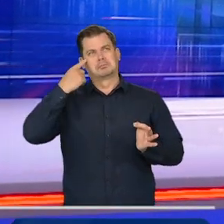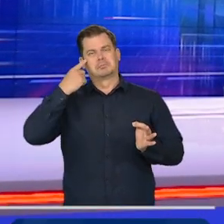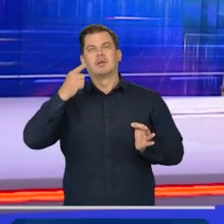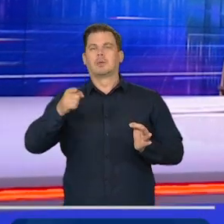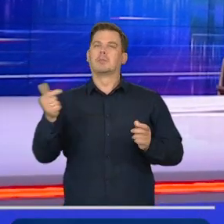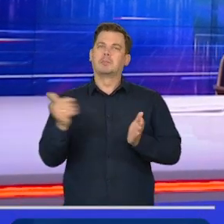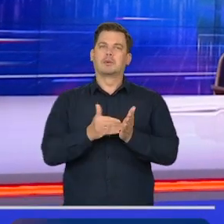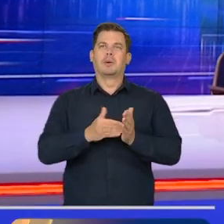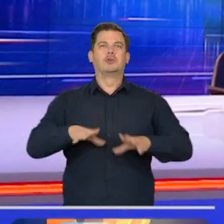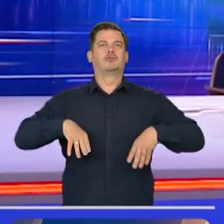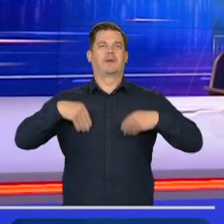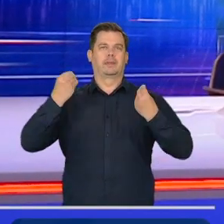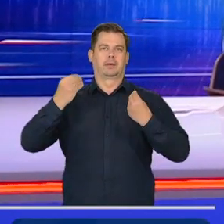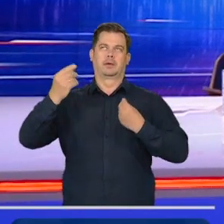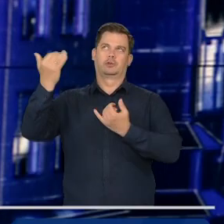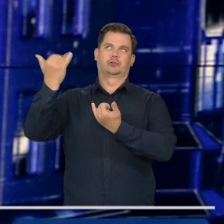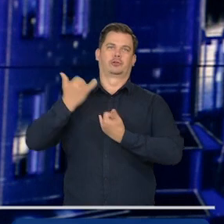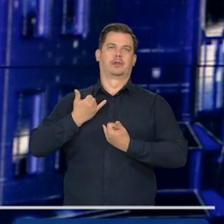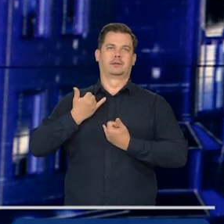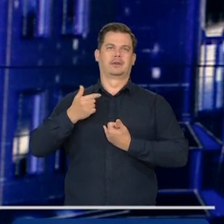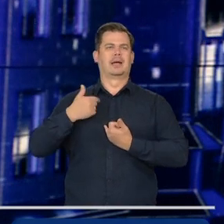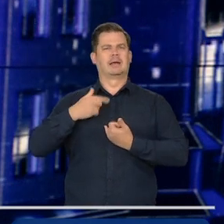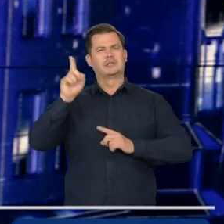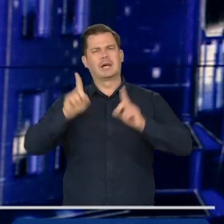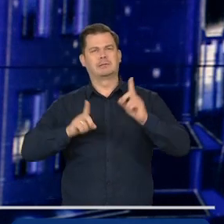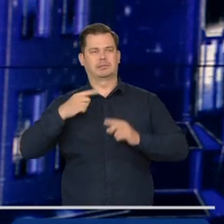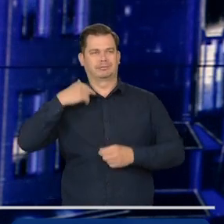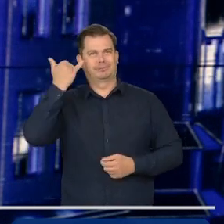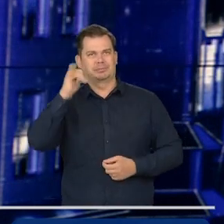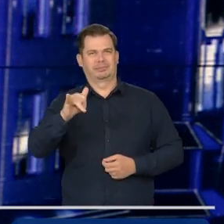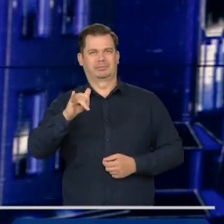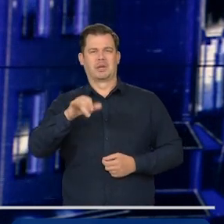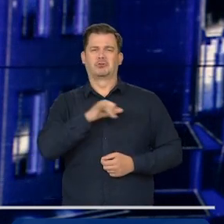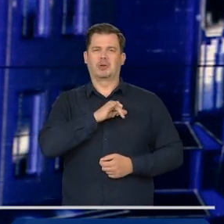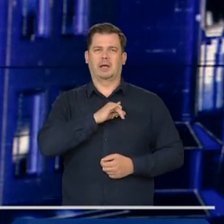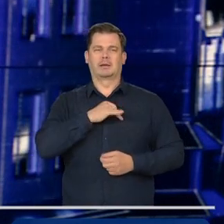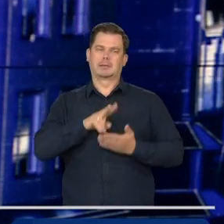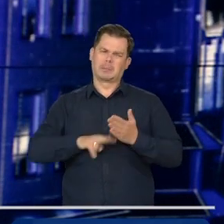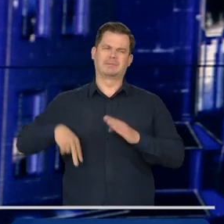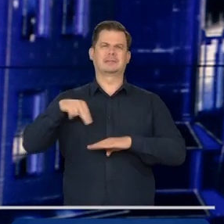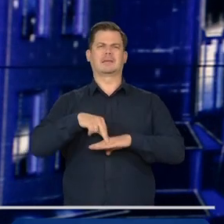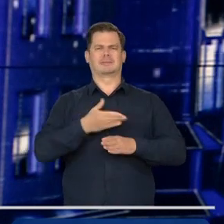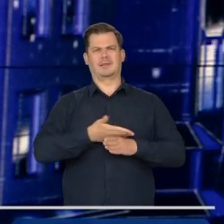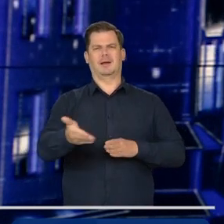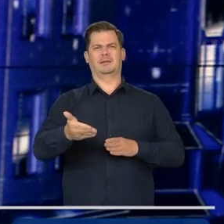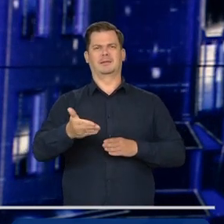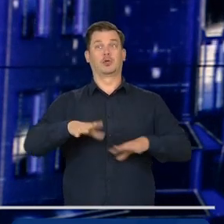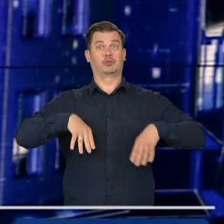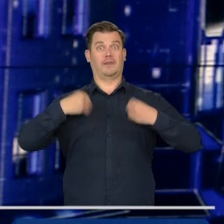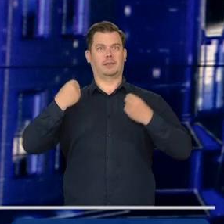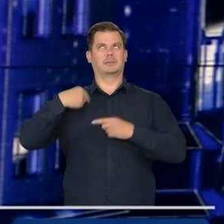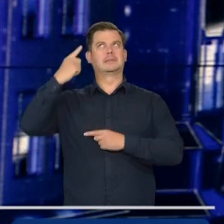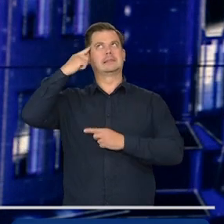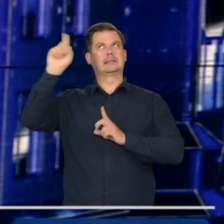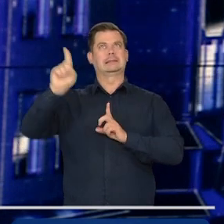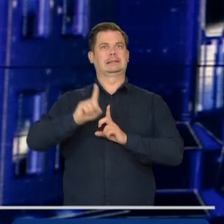dar świętości od Pana Boga, żebyśmy mimo naszych upadków, żebyśmy umieli powstawać i żebyśmy ten dar tej świętości odczytali jako